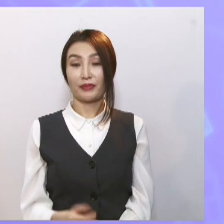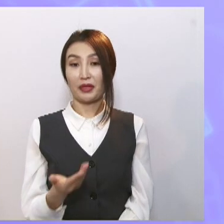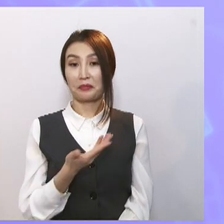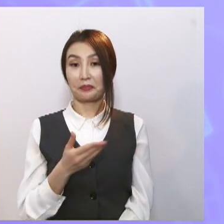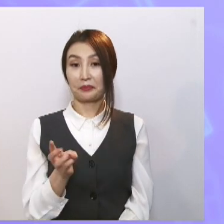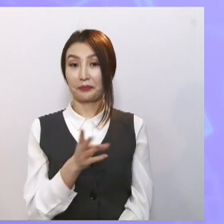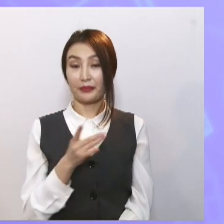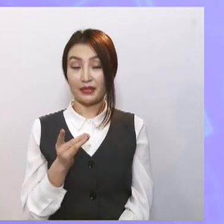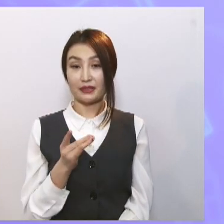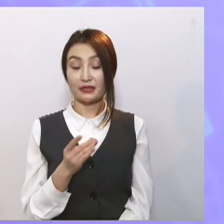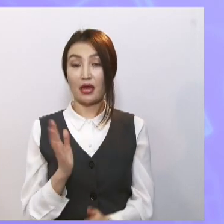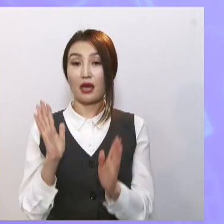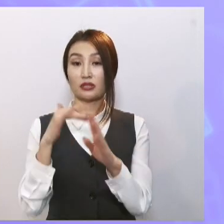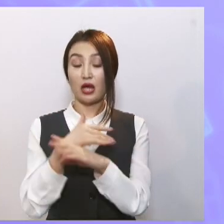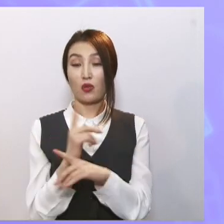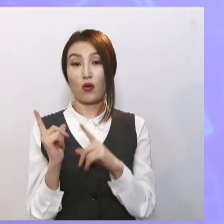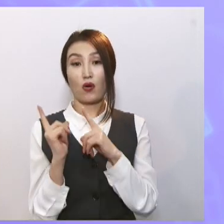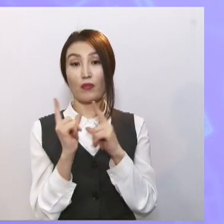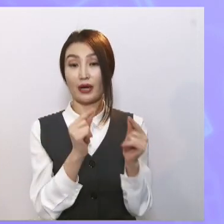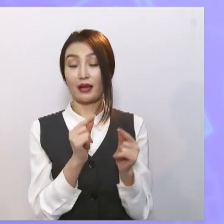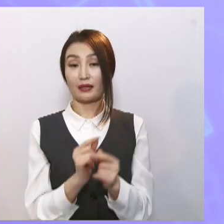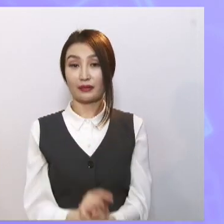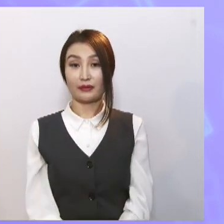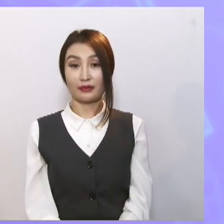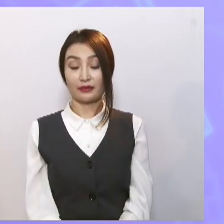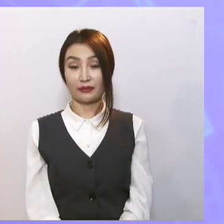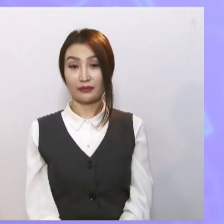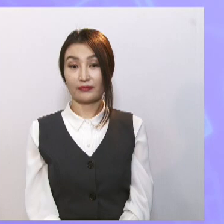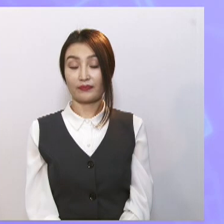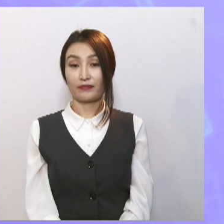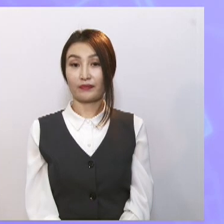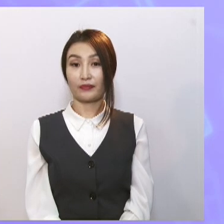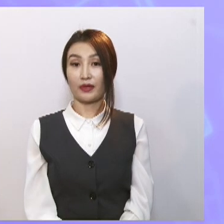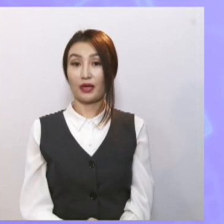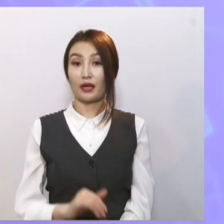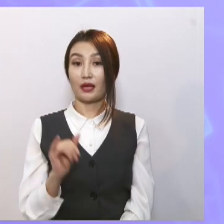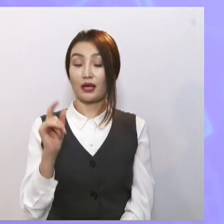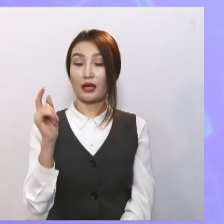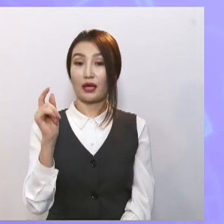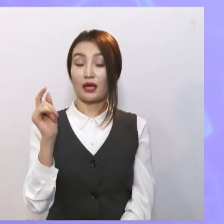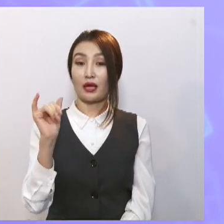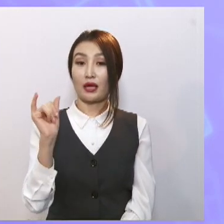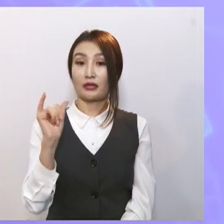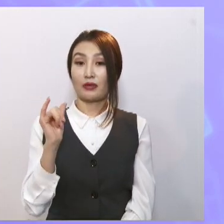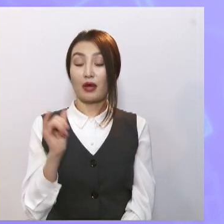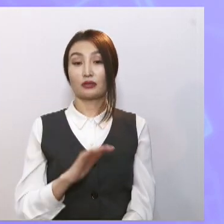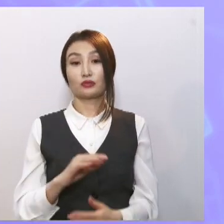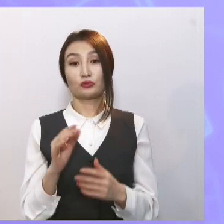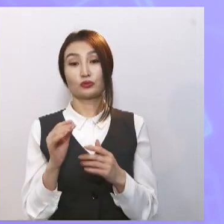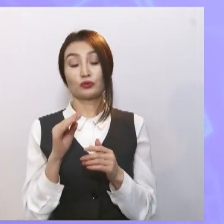Биз жайлоого баралы дедик. Дем алыш күнү эртең менен жолго чыктык.